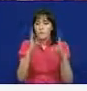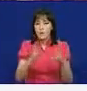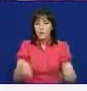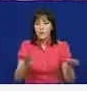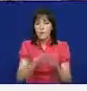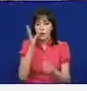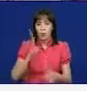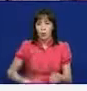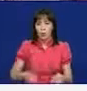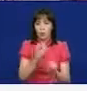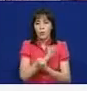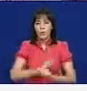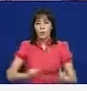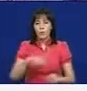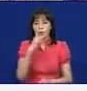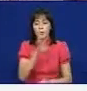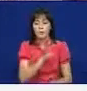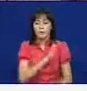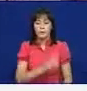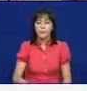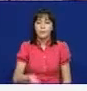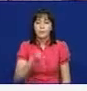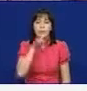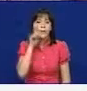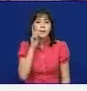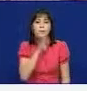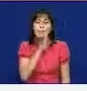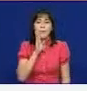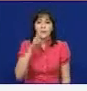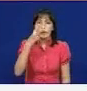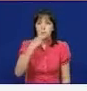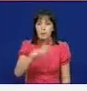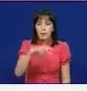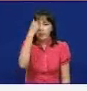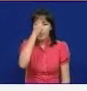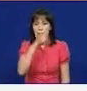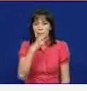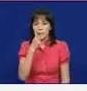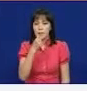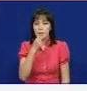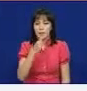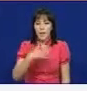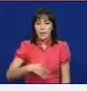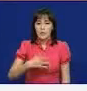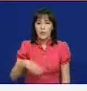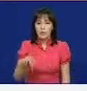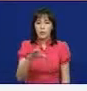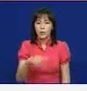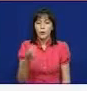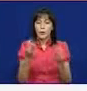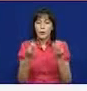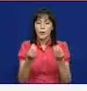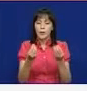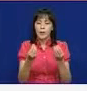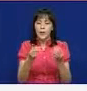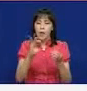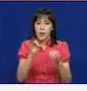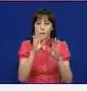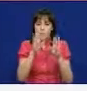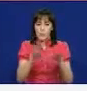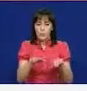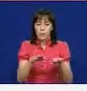тоқтау салайық деп дабыл қағуда. Жас ана, 20-дан енді асқан ана Сарағаш ауданында тағы да орын алды.